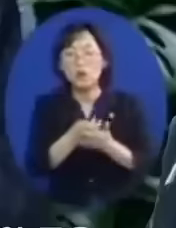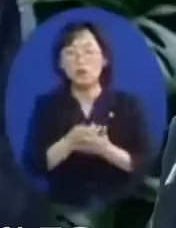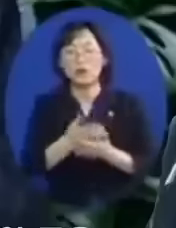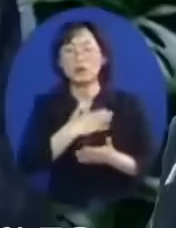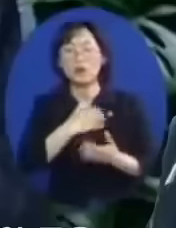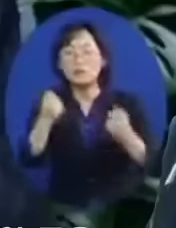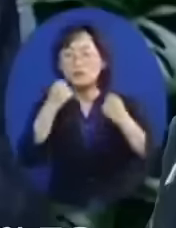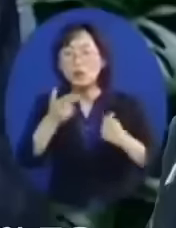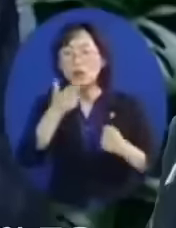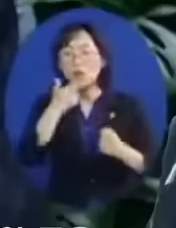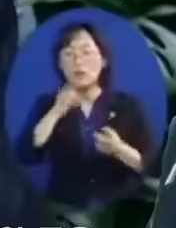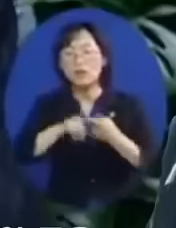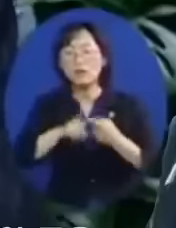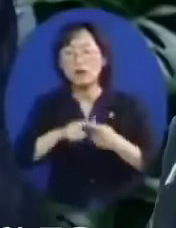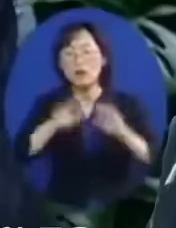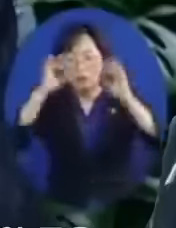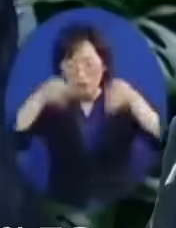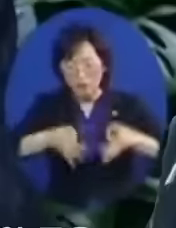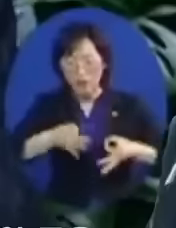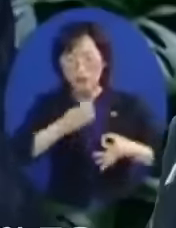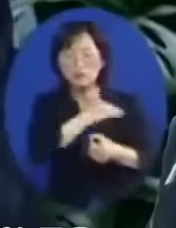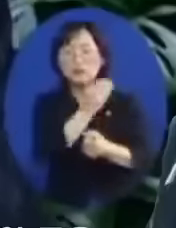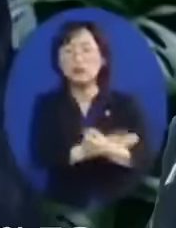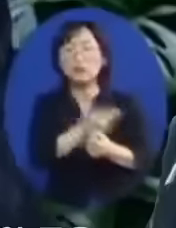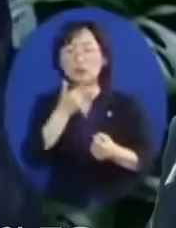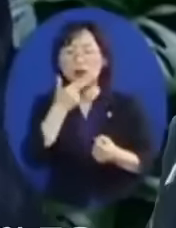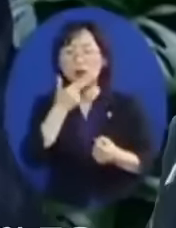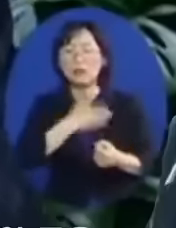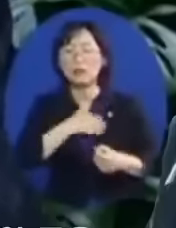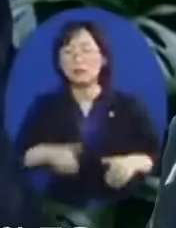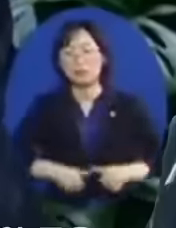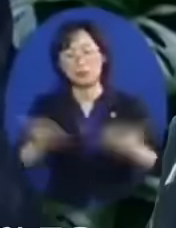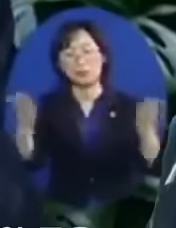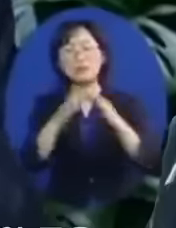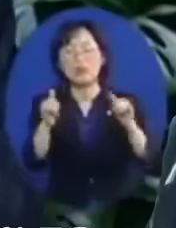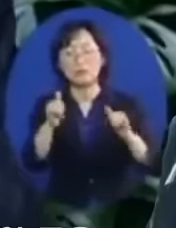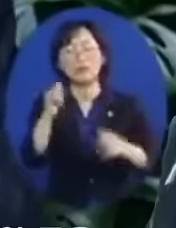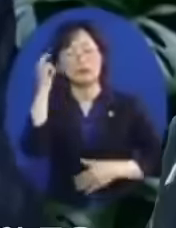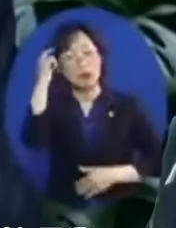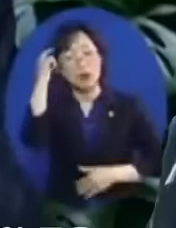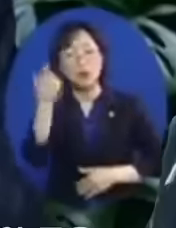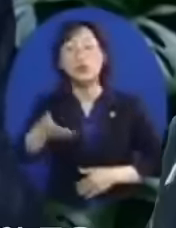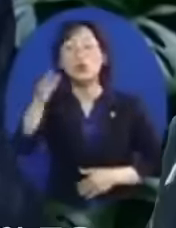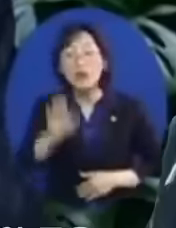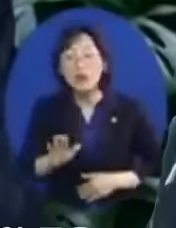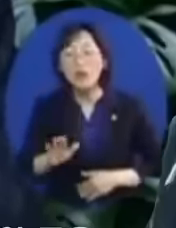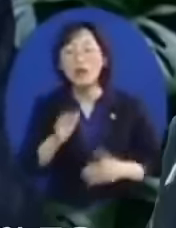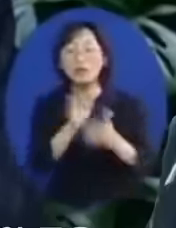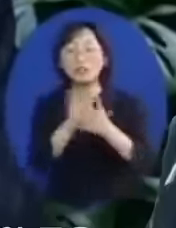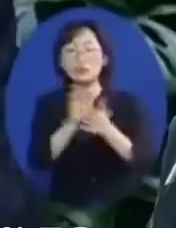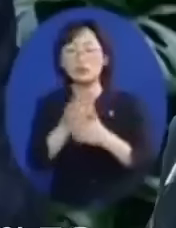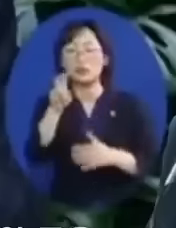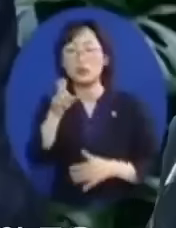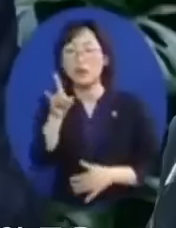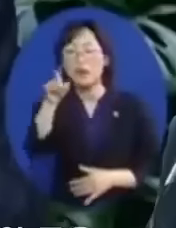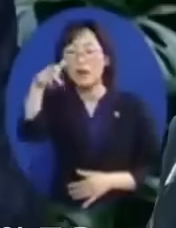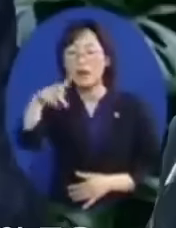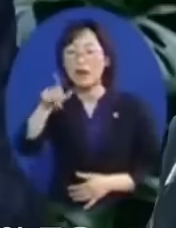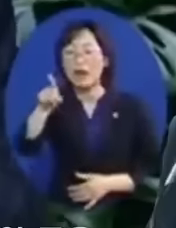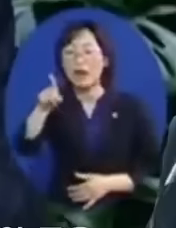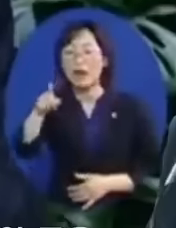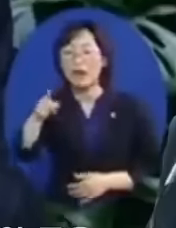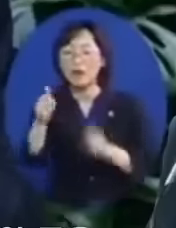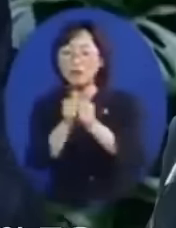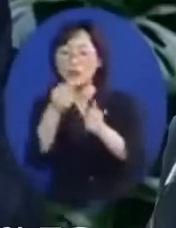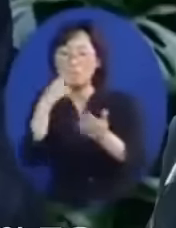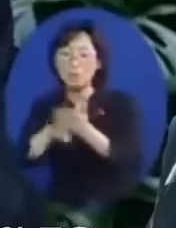힘도 없는 것을 알고 자기는 무능력해서 쓸데없는 인간이라고 생각한 것입니다. 그런데 친구 맥카티가 편지를 쓰는데